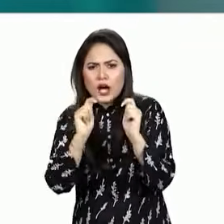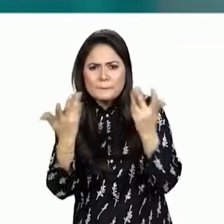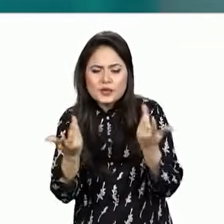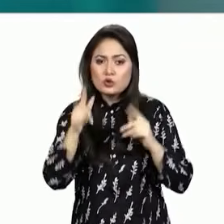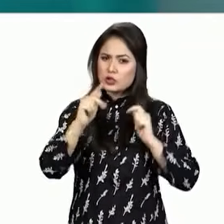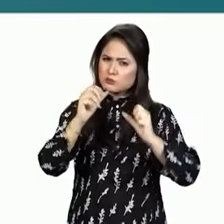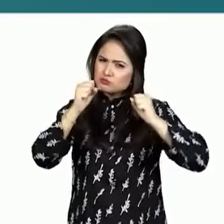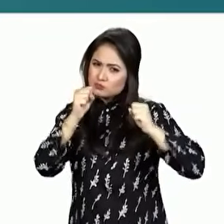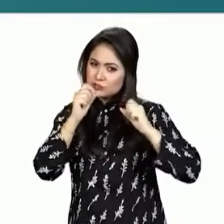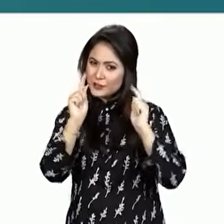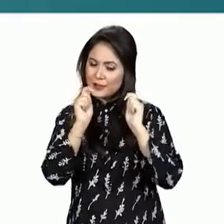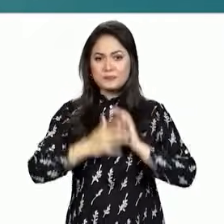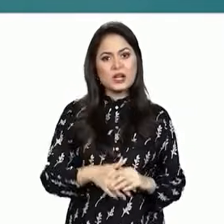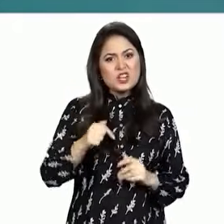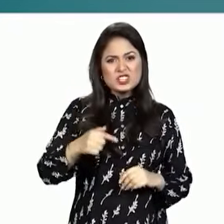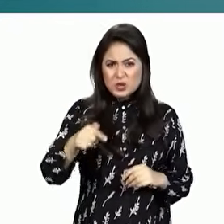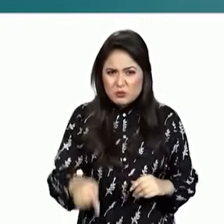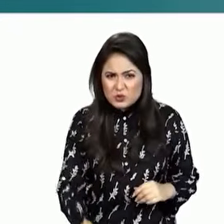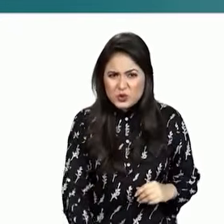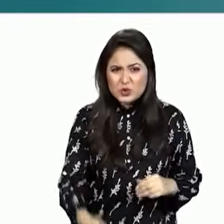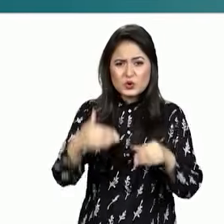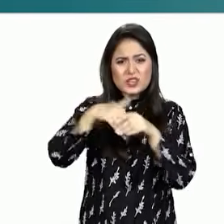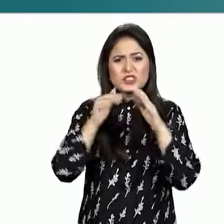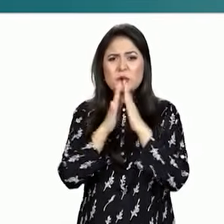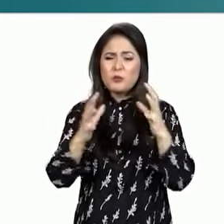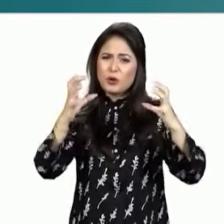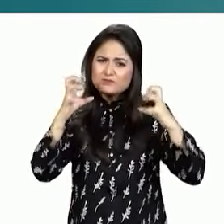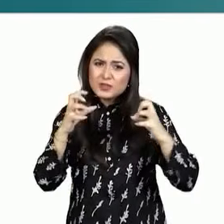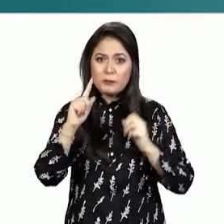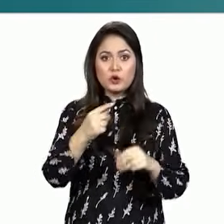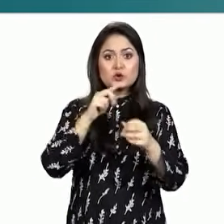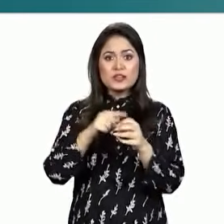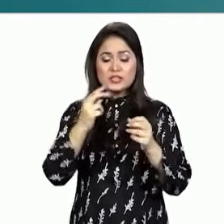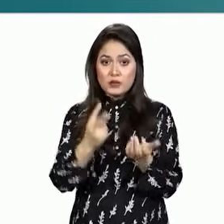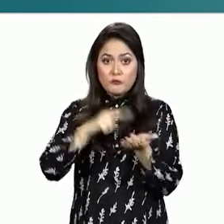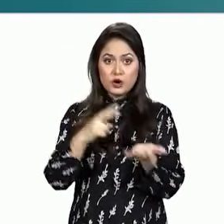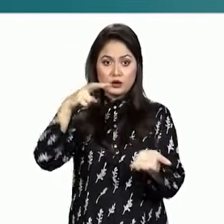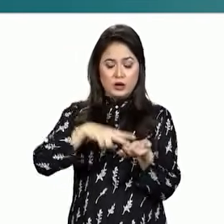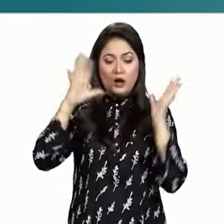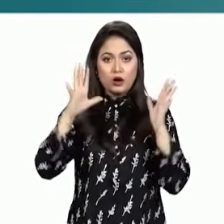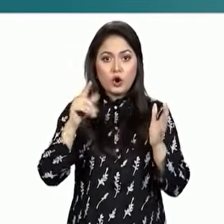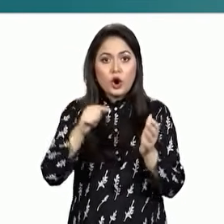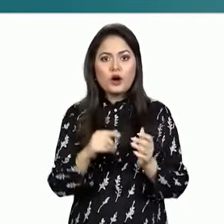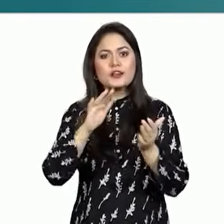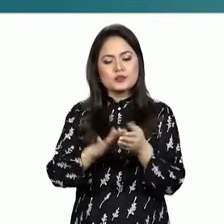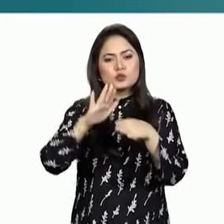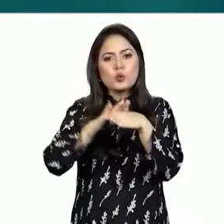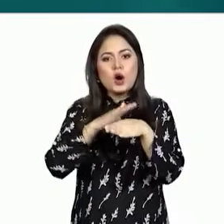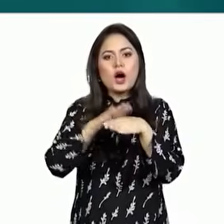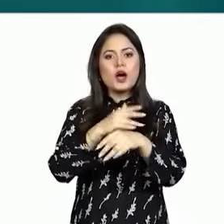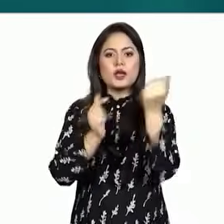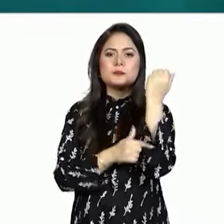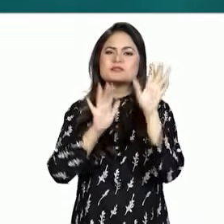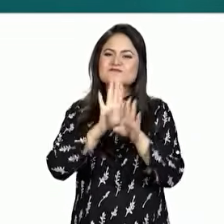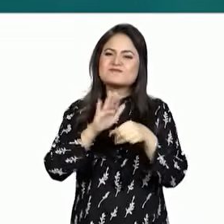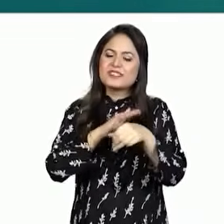بہت سخت ہوتا ہے۔ جب گھٹنوں پر شدید دباؤ پڑتا ہے تو یہ کارٹلیج پیڈز جھٹکا برداشت کرتے اور گھٹنوں کو سہارا دیتے ہیں۔